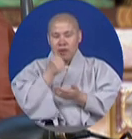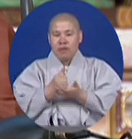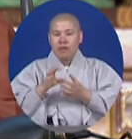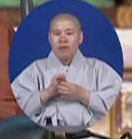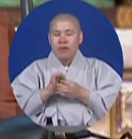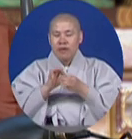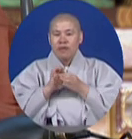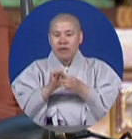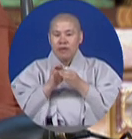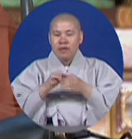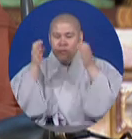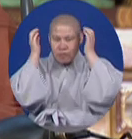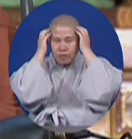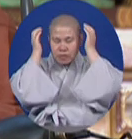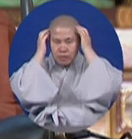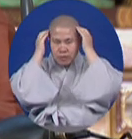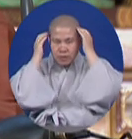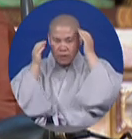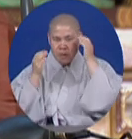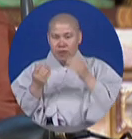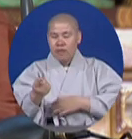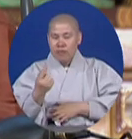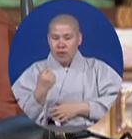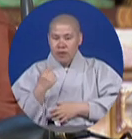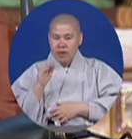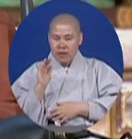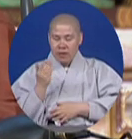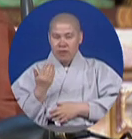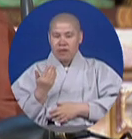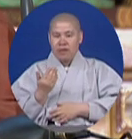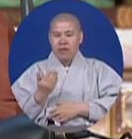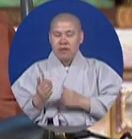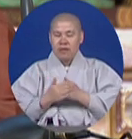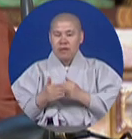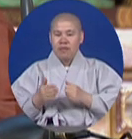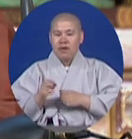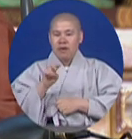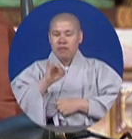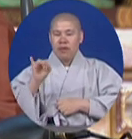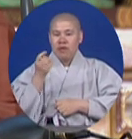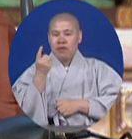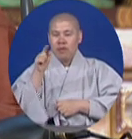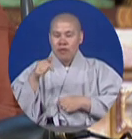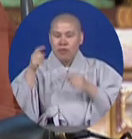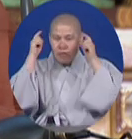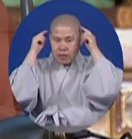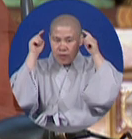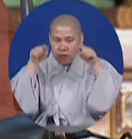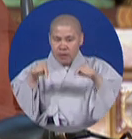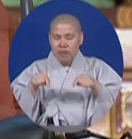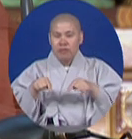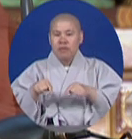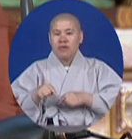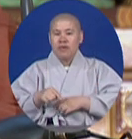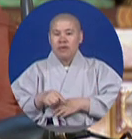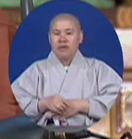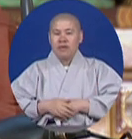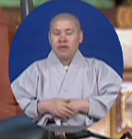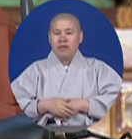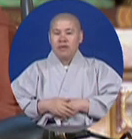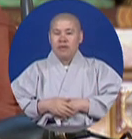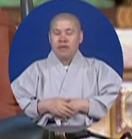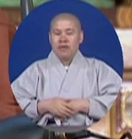말미암아 고통이 오니까 그 미혹을 이제 아주